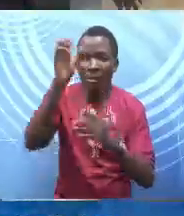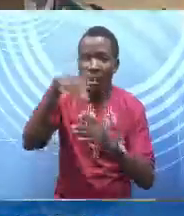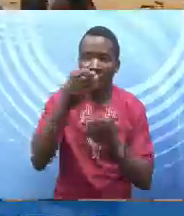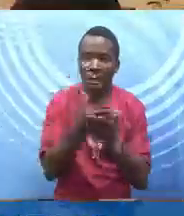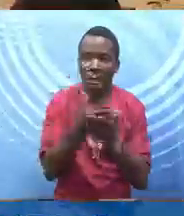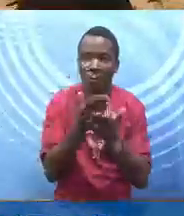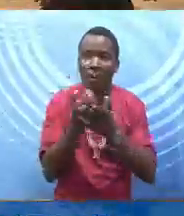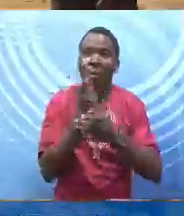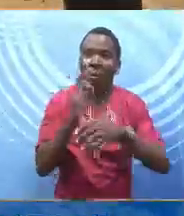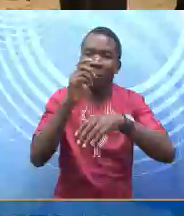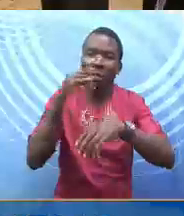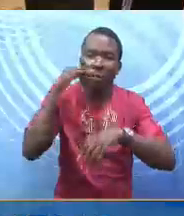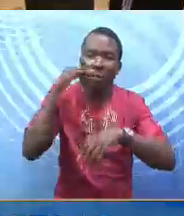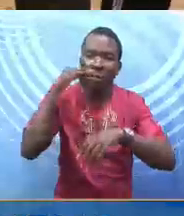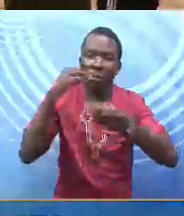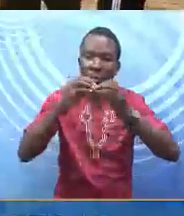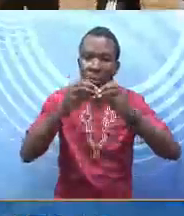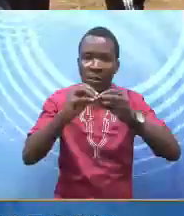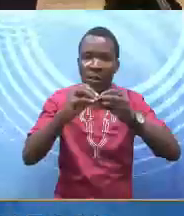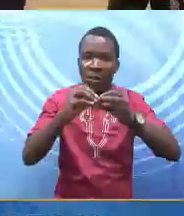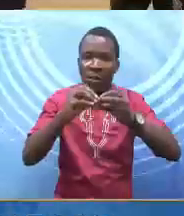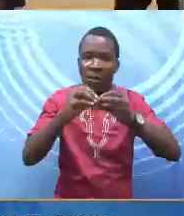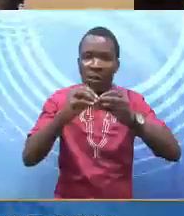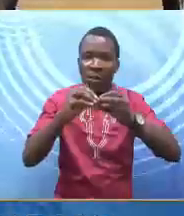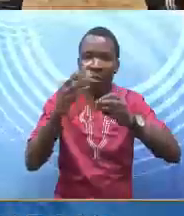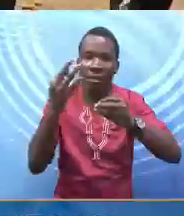bakagombye kuzajya bahamagara kuri nimero itishyurwa ariyo